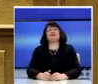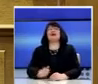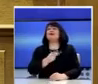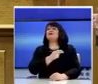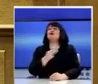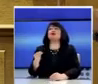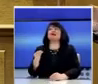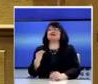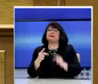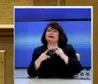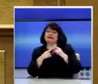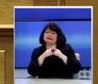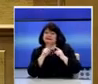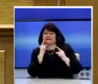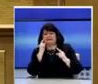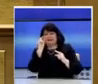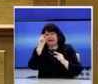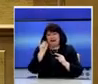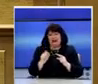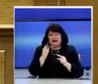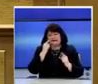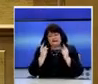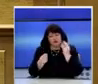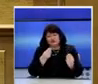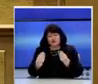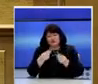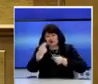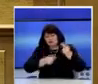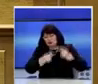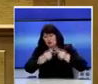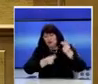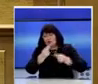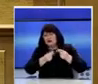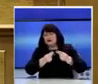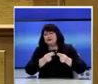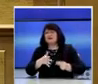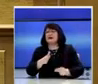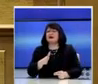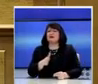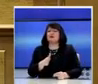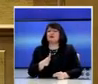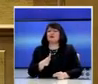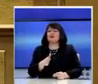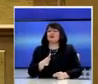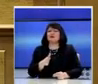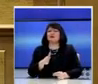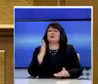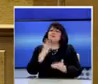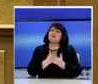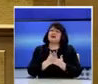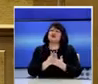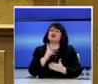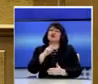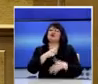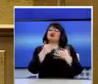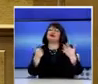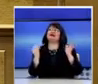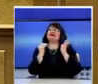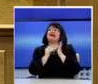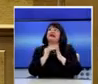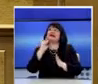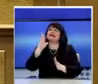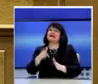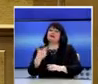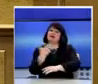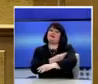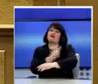απλή διαίρεση προς τις 75 επόμενες μέρες, ως το τέλος του Μάρτιου, ότι θα γίνονται κατά μέσο όρο 26.000 εμβολιασμοί την